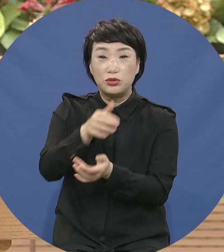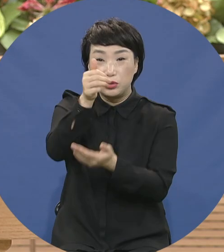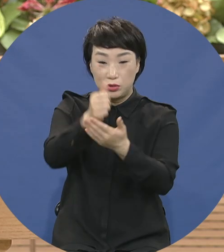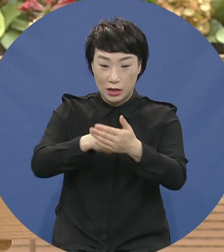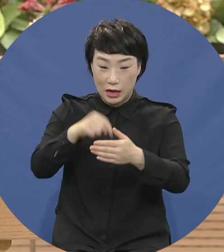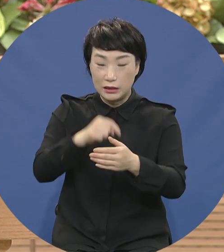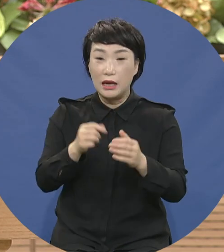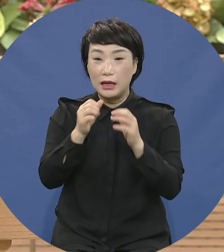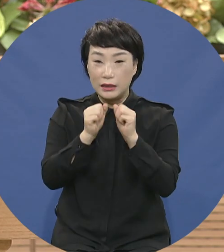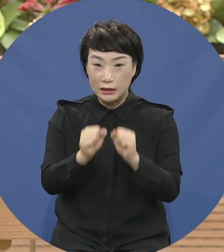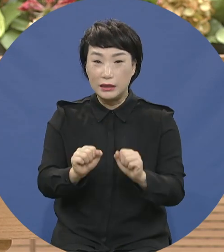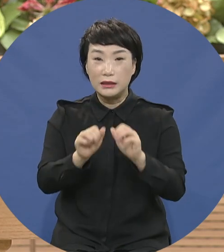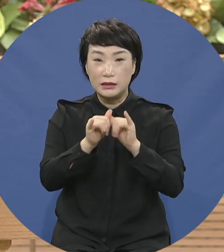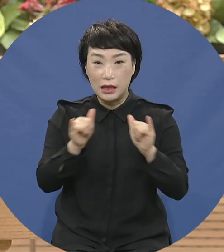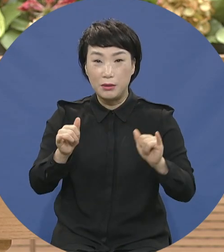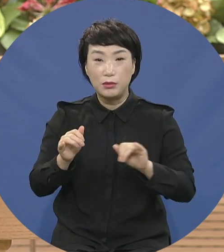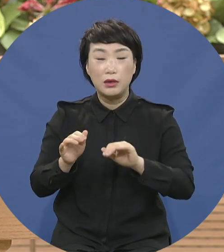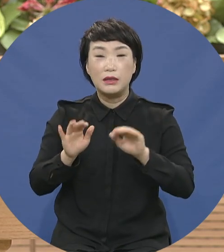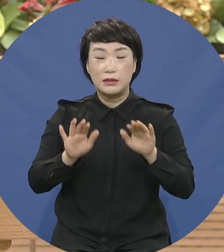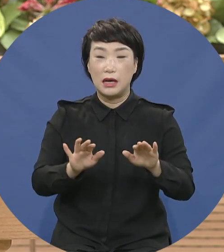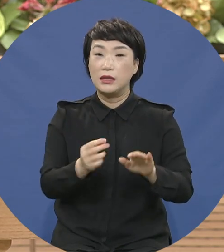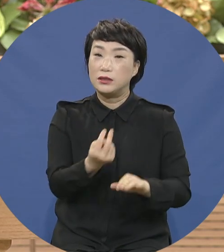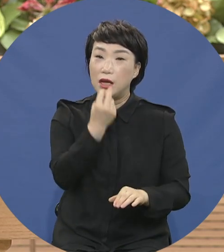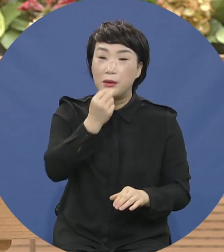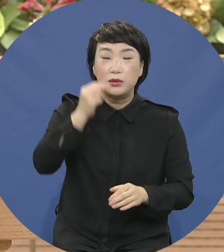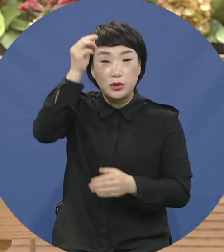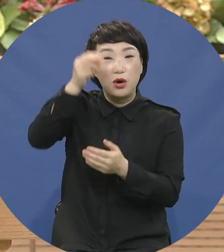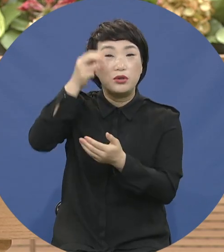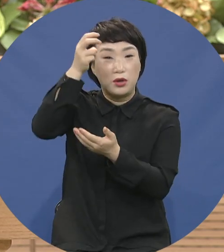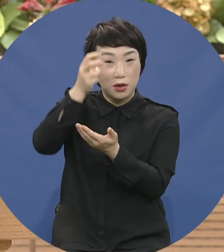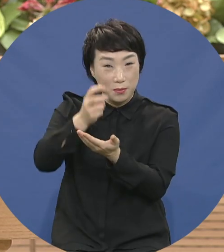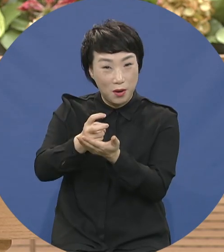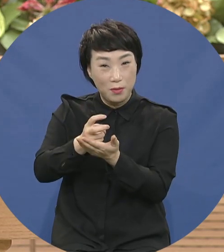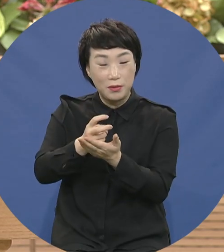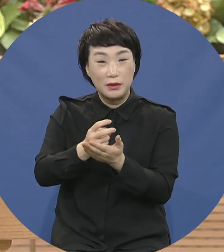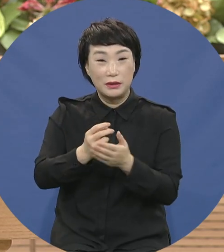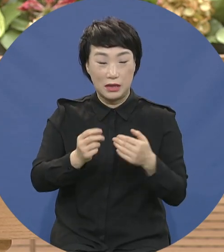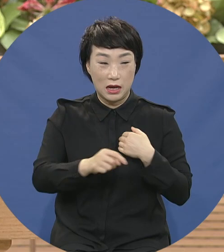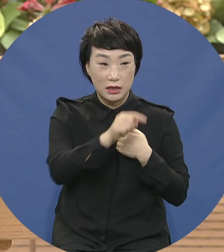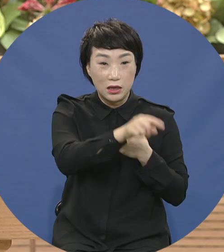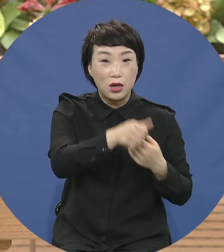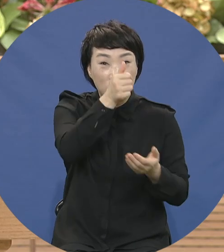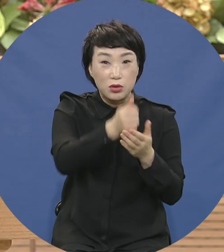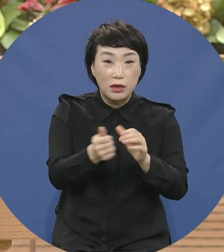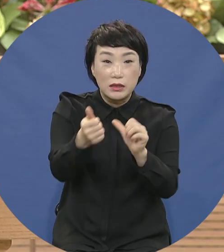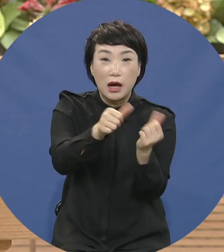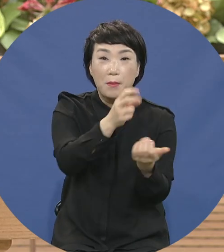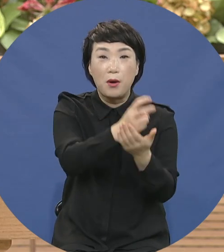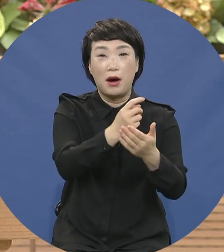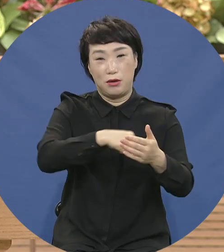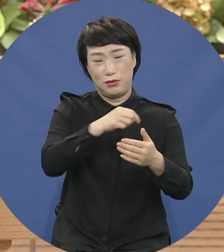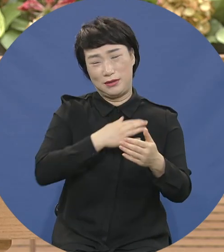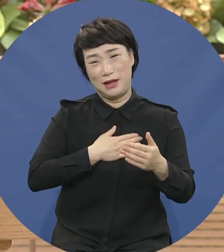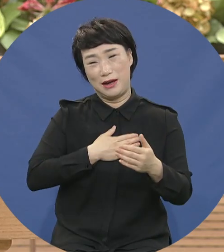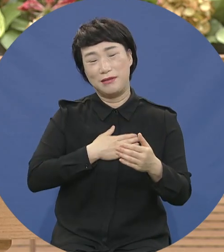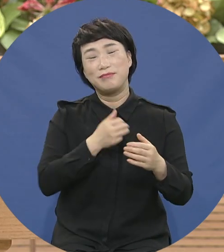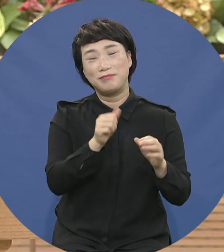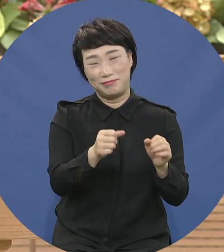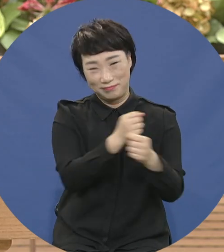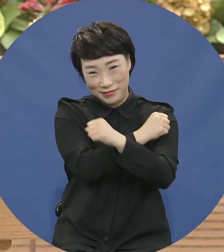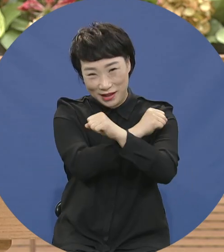안에 있는 자에게는 생명의 성령의 법이 죄와 사망의 법에서